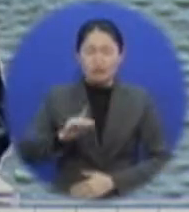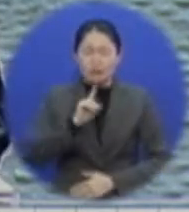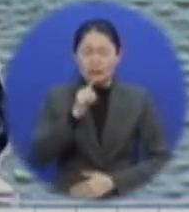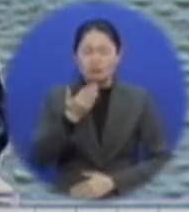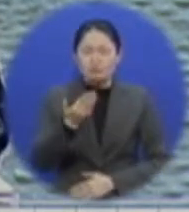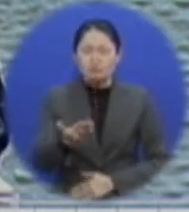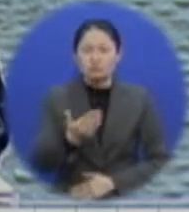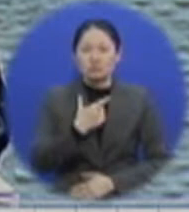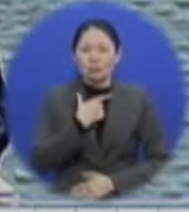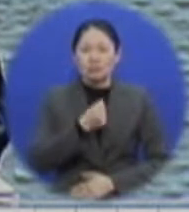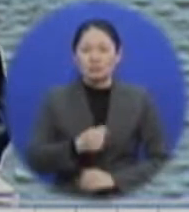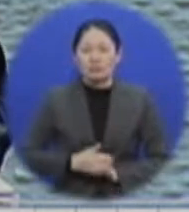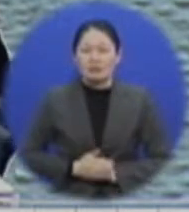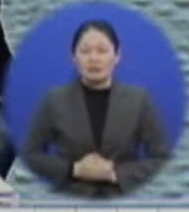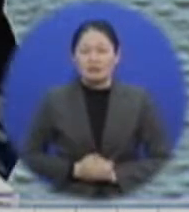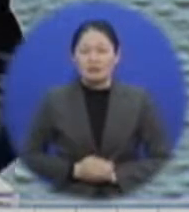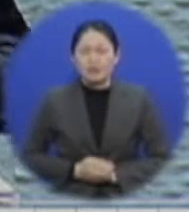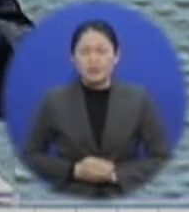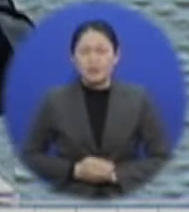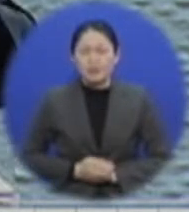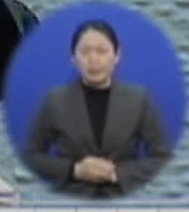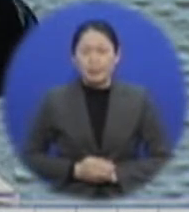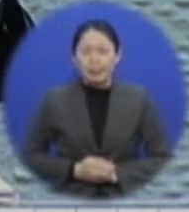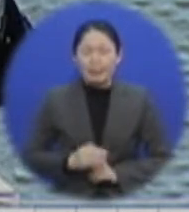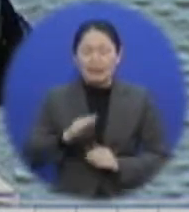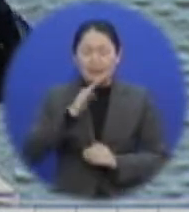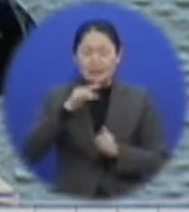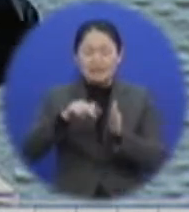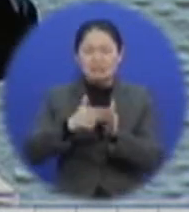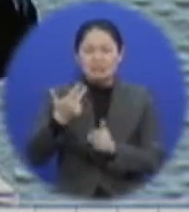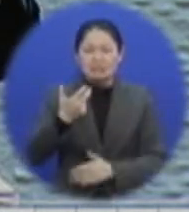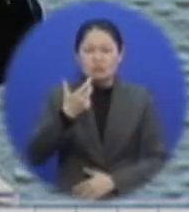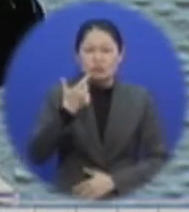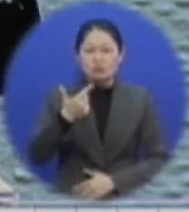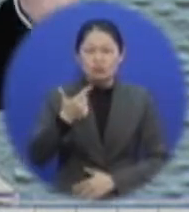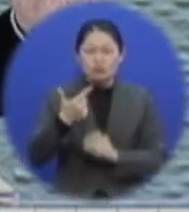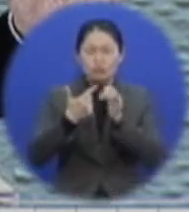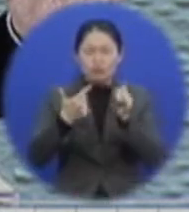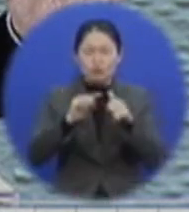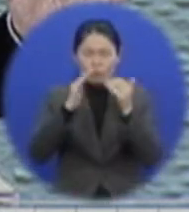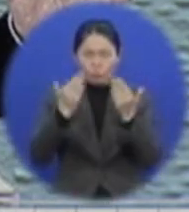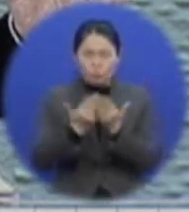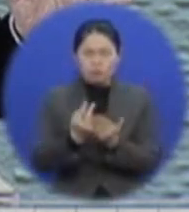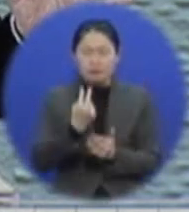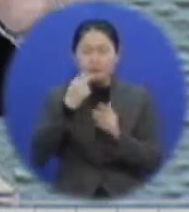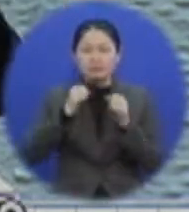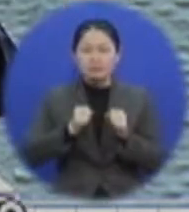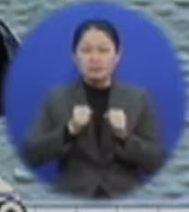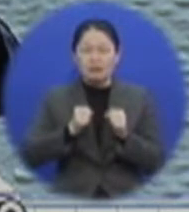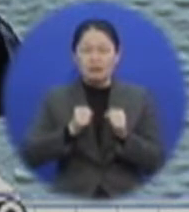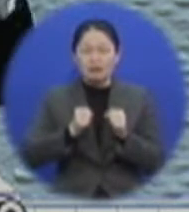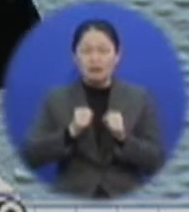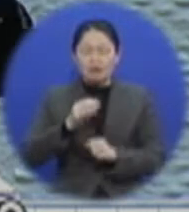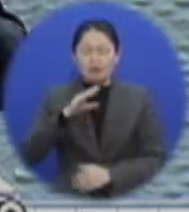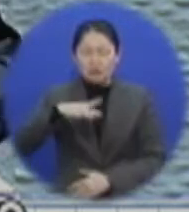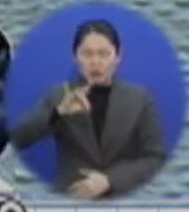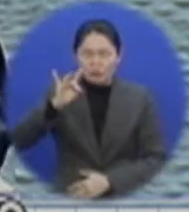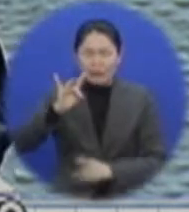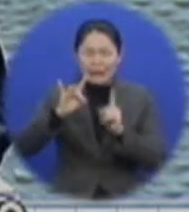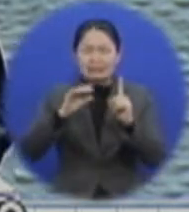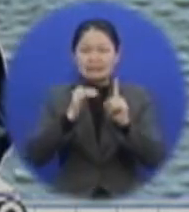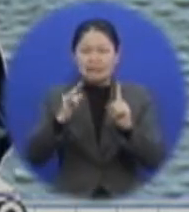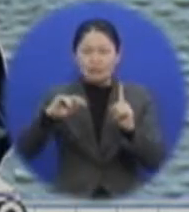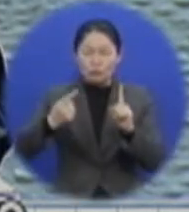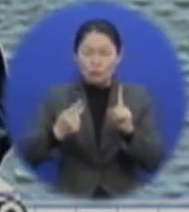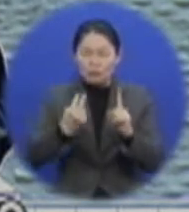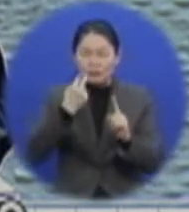싶어 하십니다 사실 e170 6명이 닿아 살았어요 처음에는 한 사람도 살 것